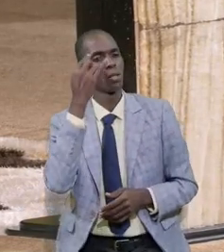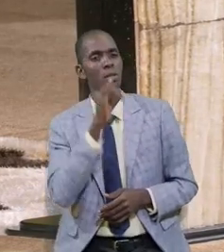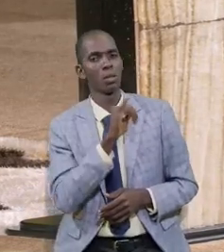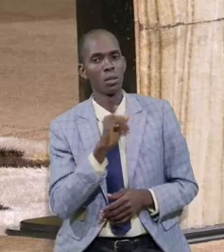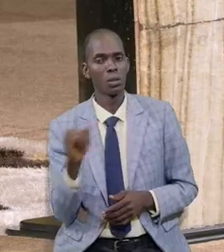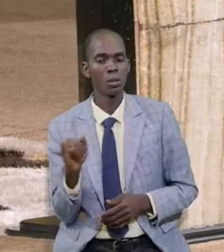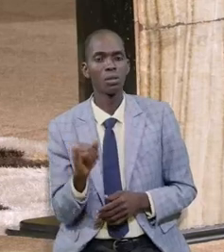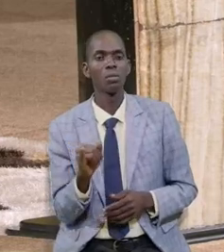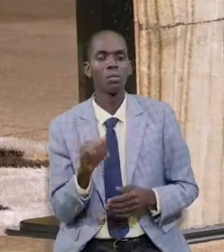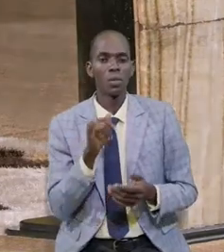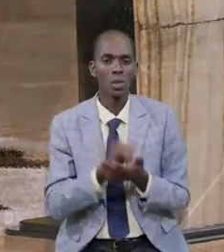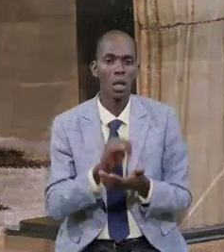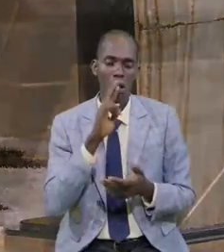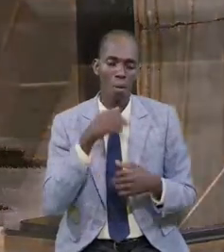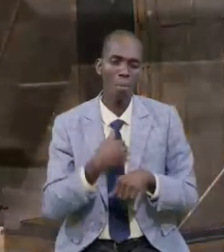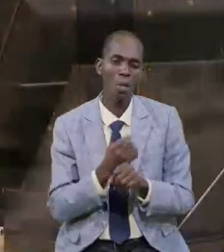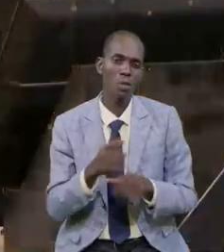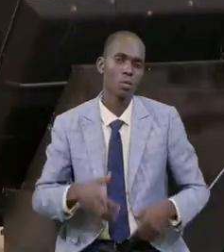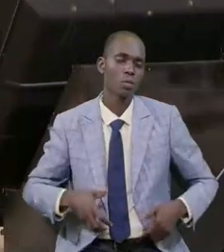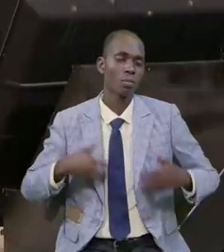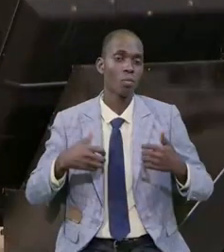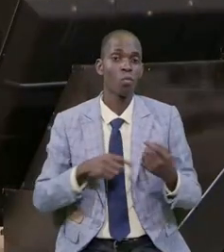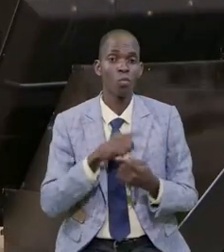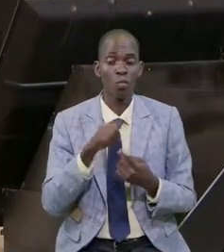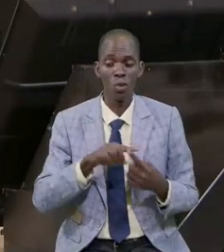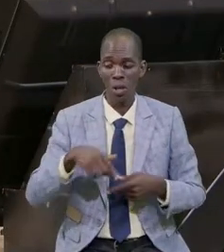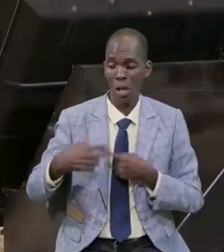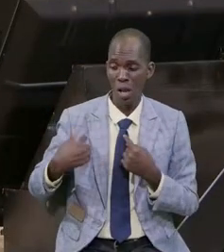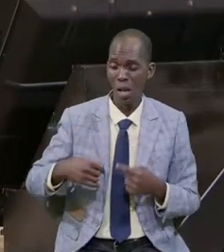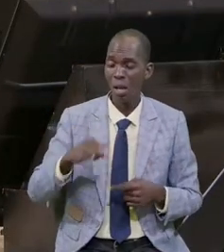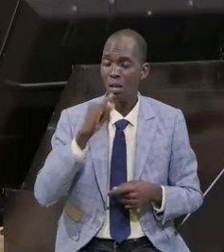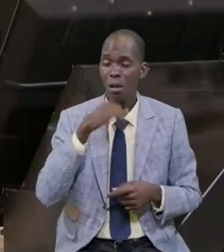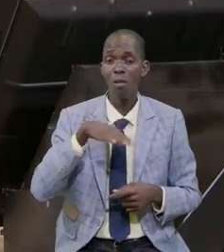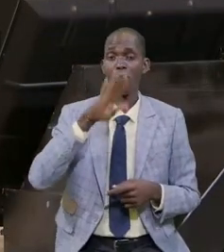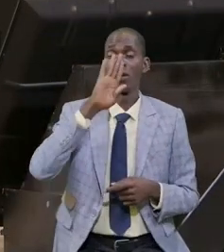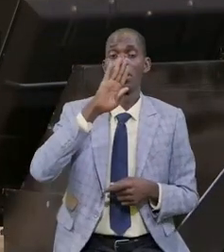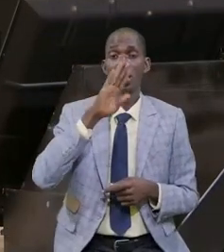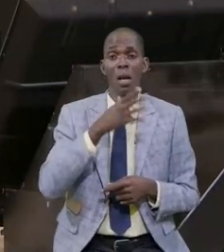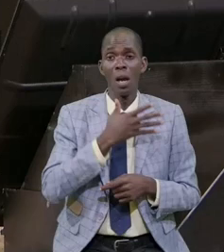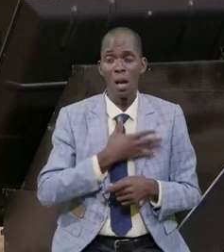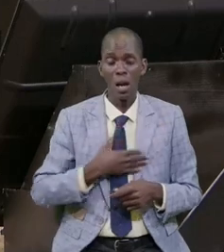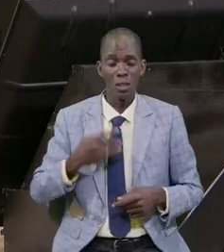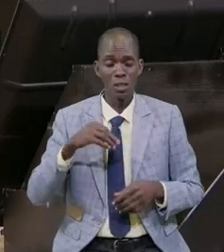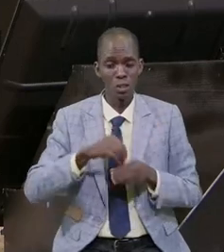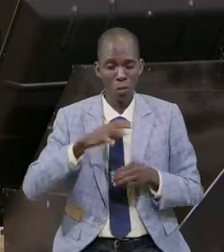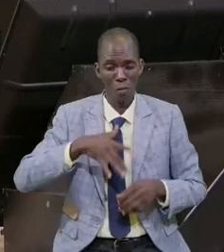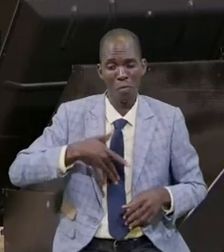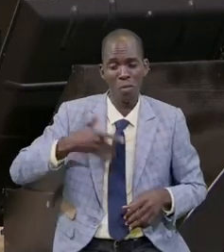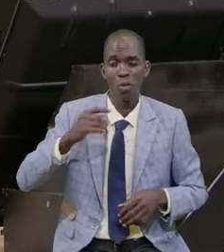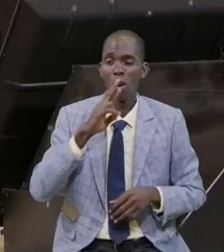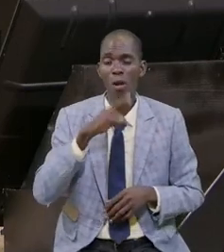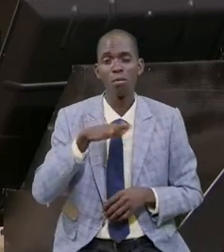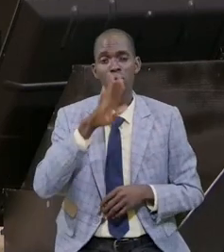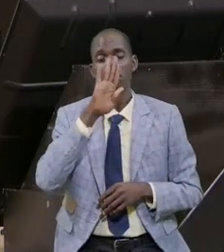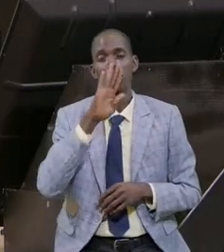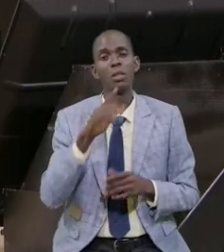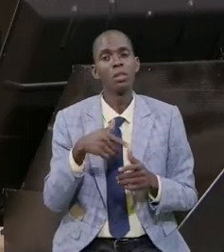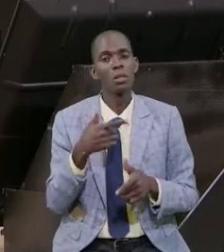ces gens méritent. Lorsque le cœur est frustré et émotionnellement vous êtes frustré,